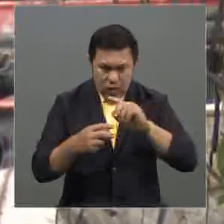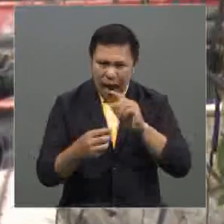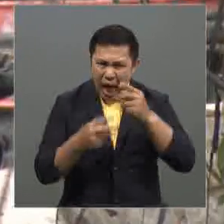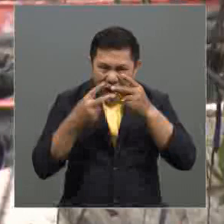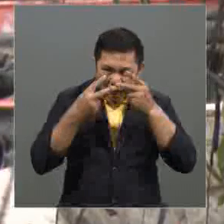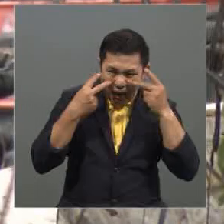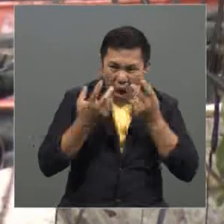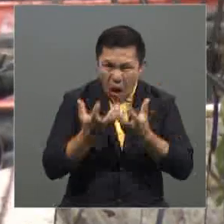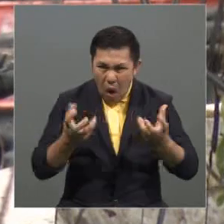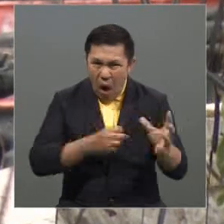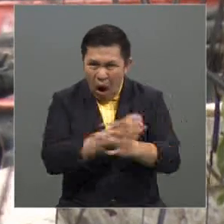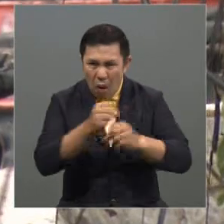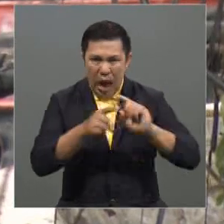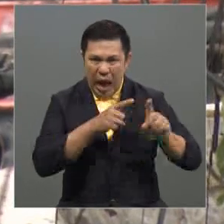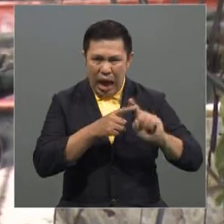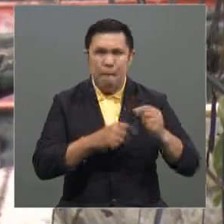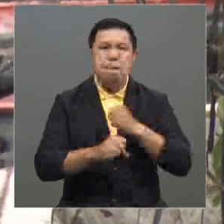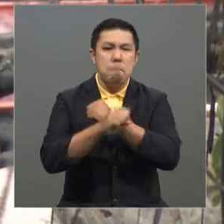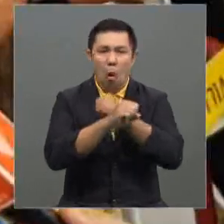าลักขโมยทรัพย์สิน